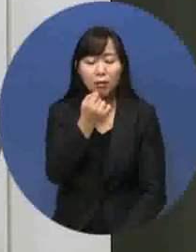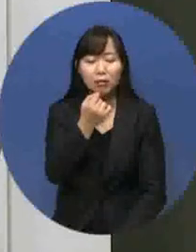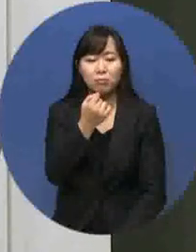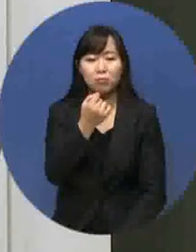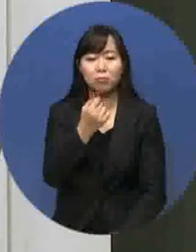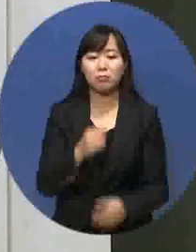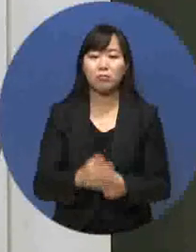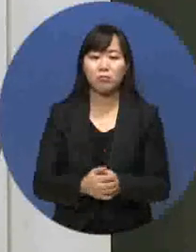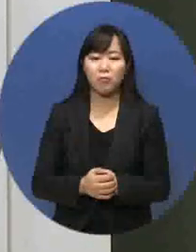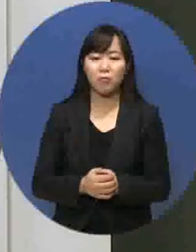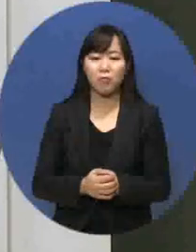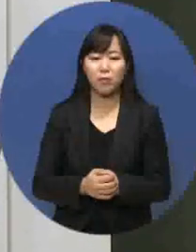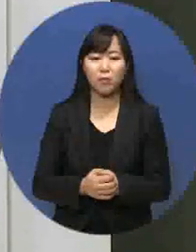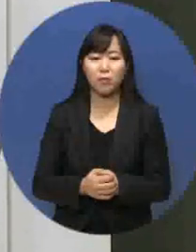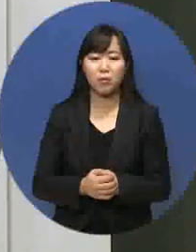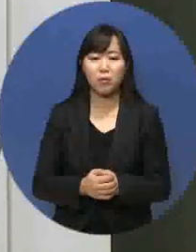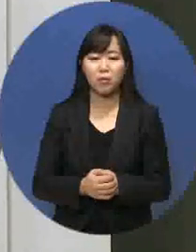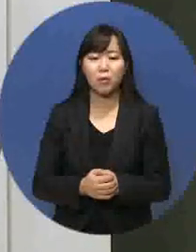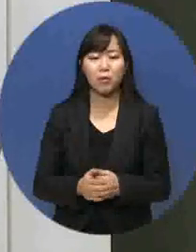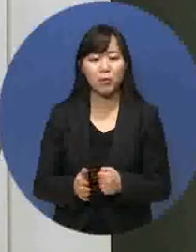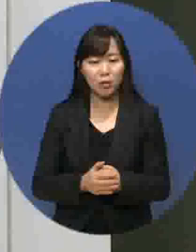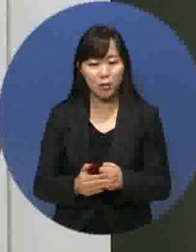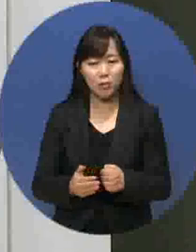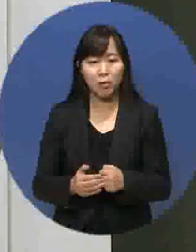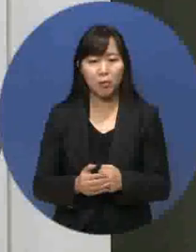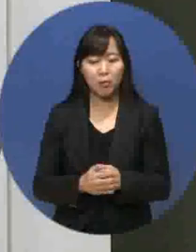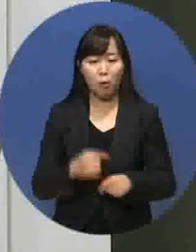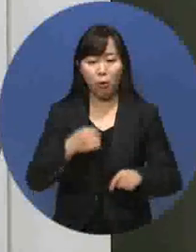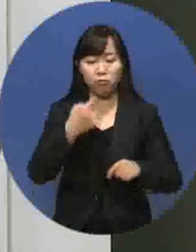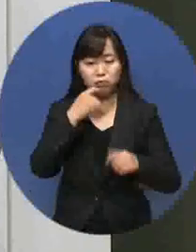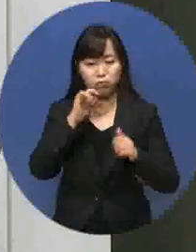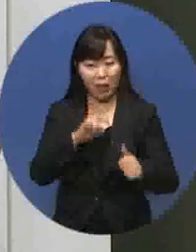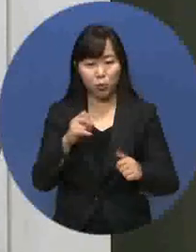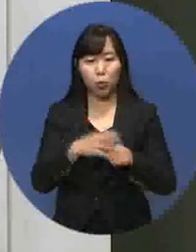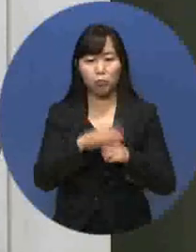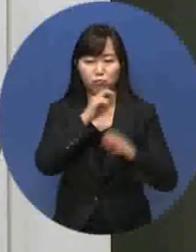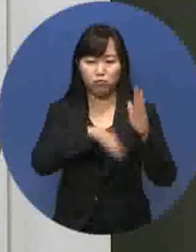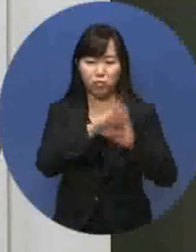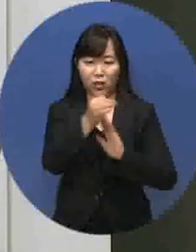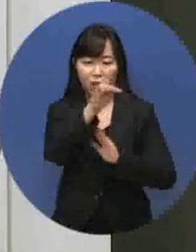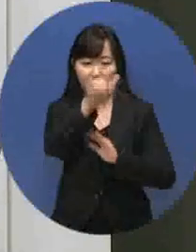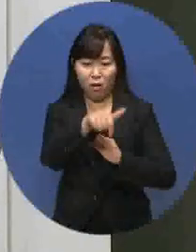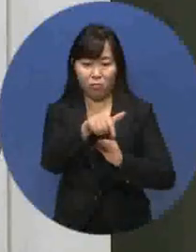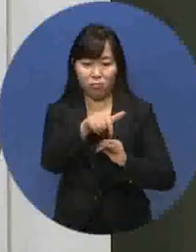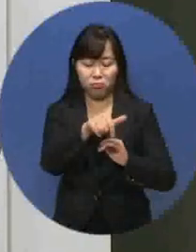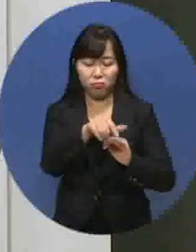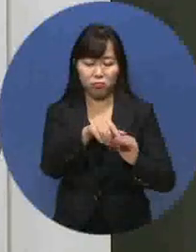뭐 완충 재무지시나 또는 뭐 등등